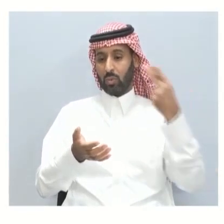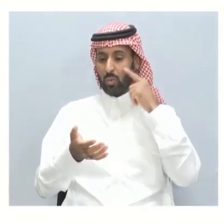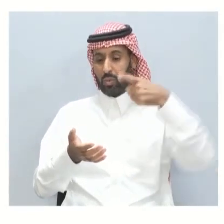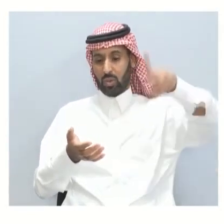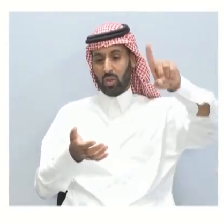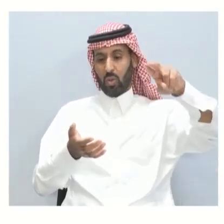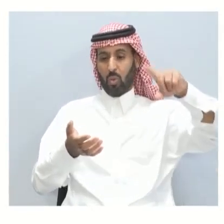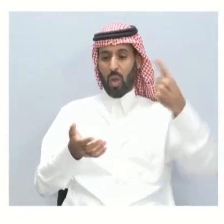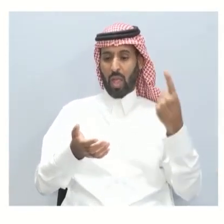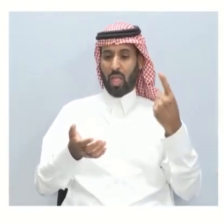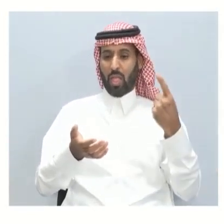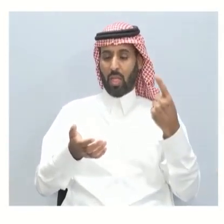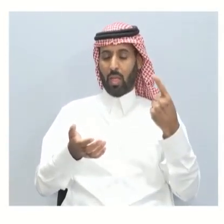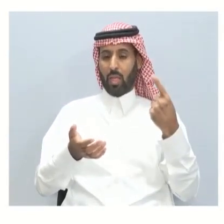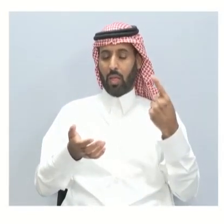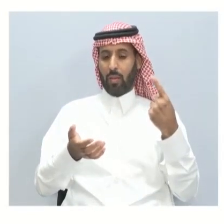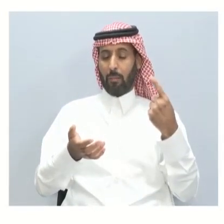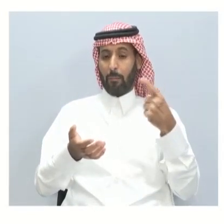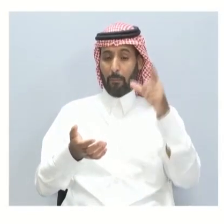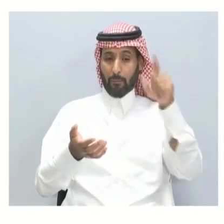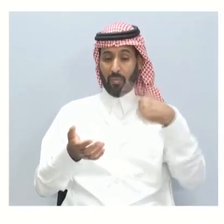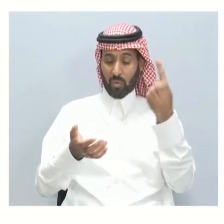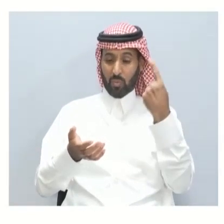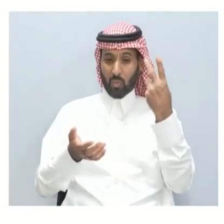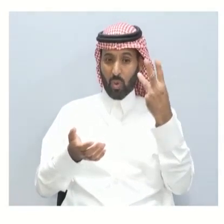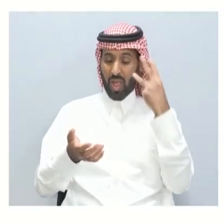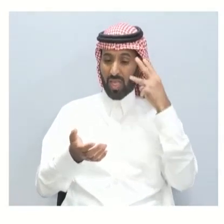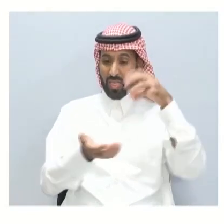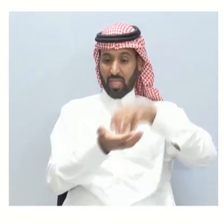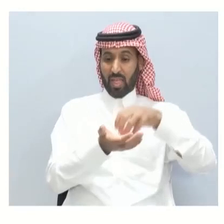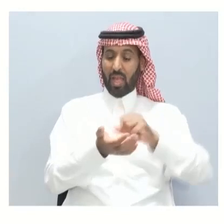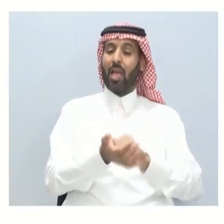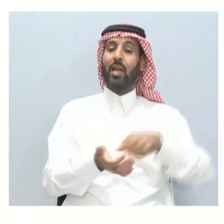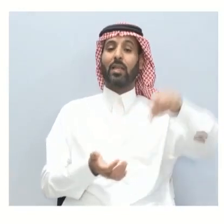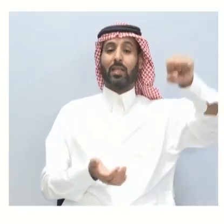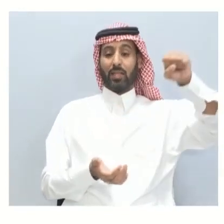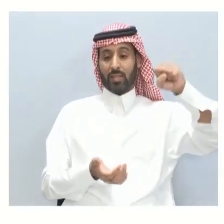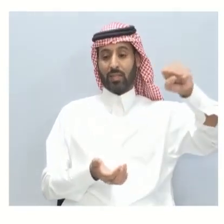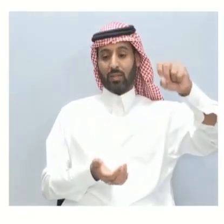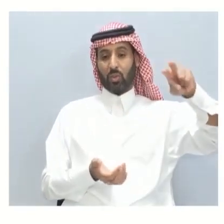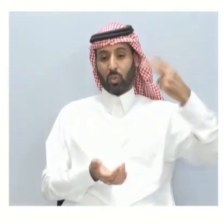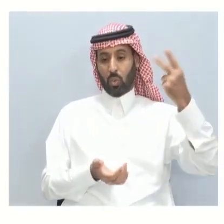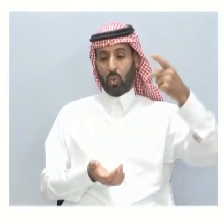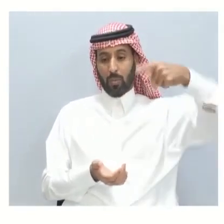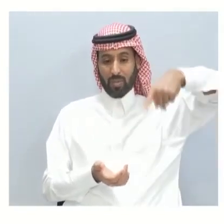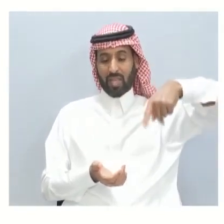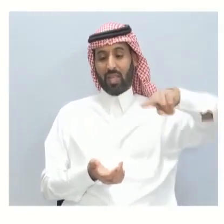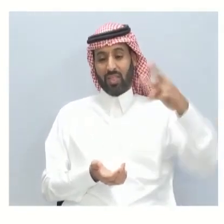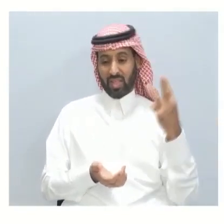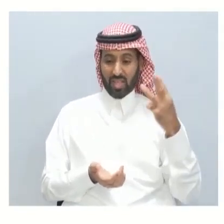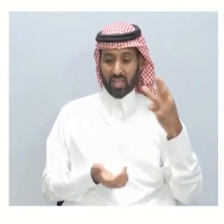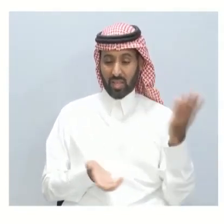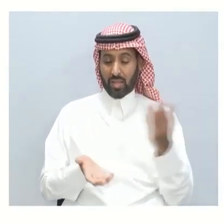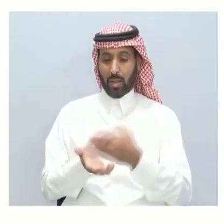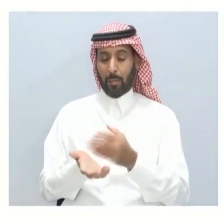دي 1 اذا في المجموعه الثالثه اس تو بي ثري بي ثري بي